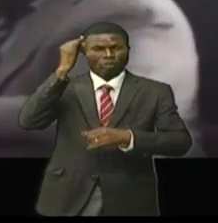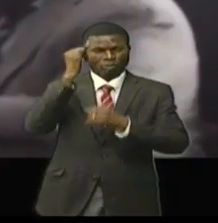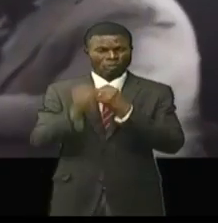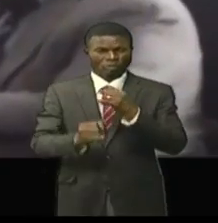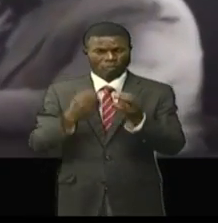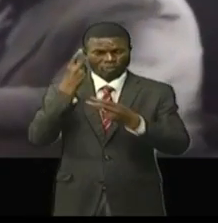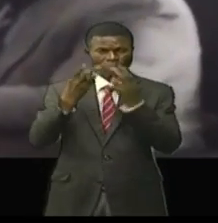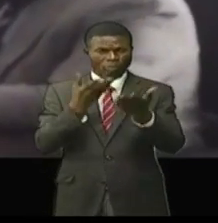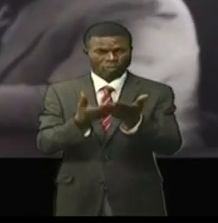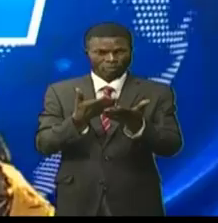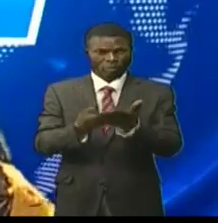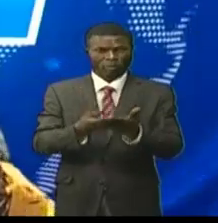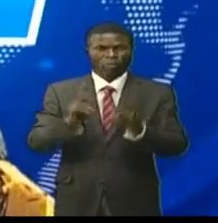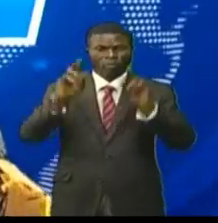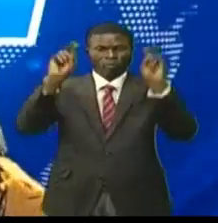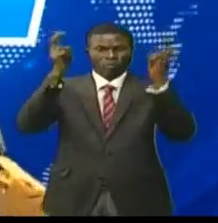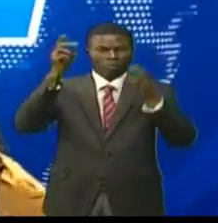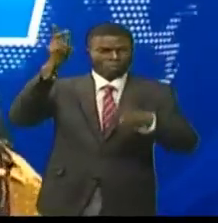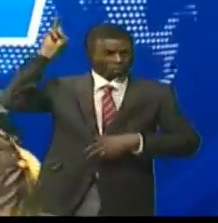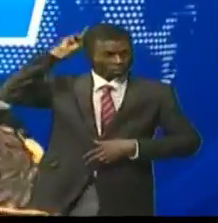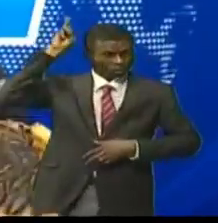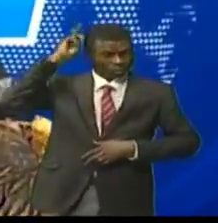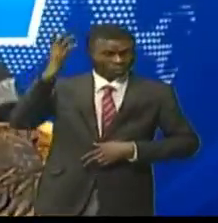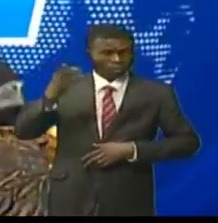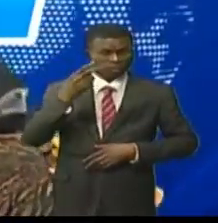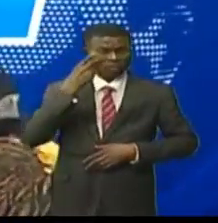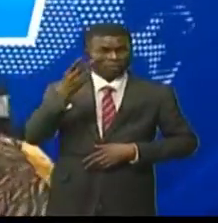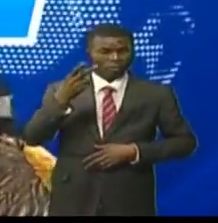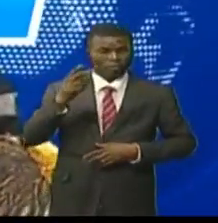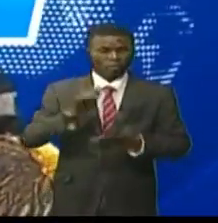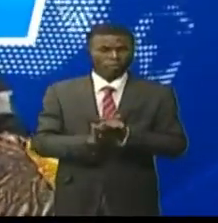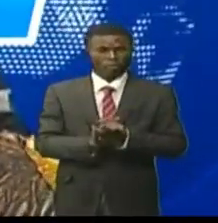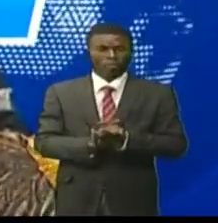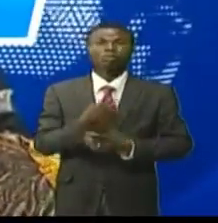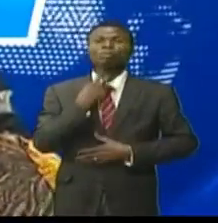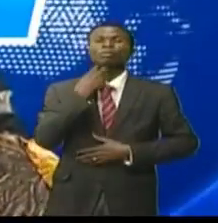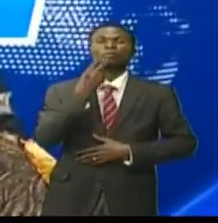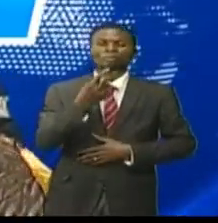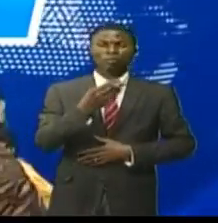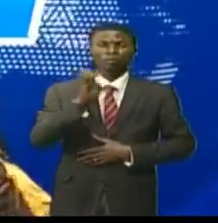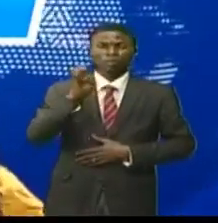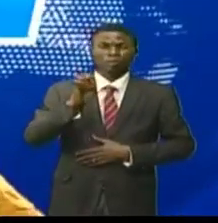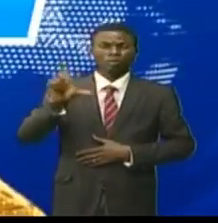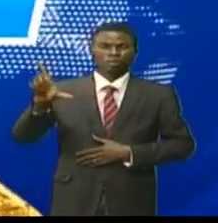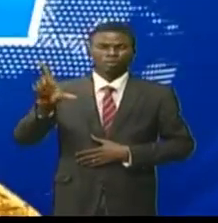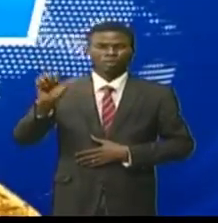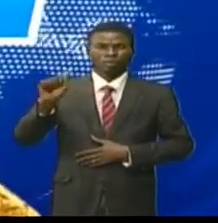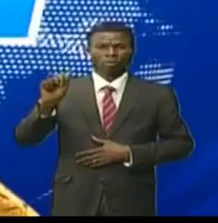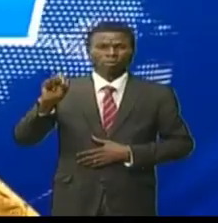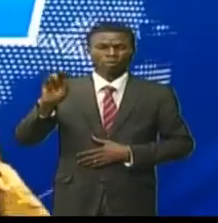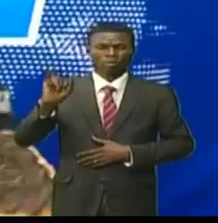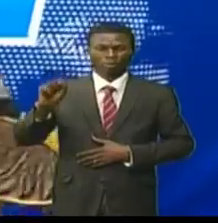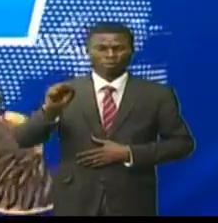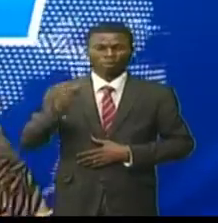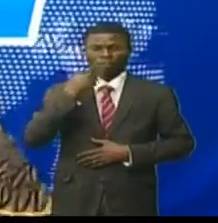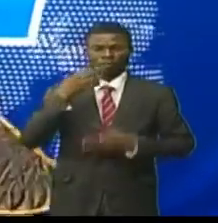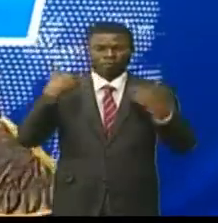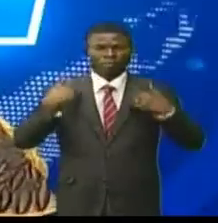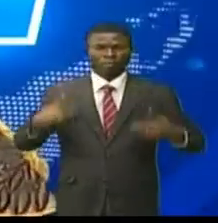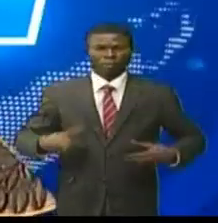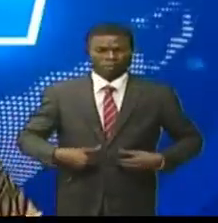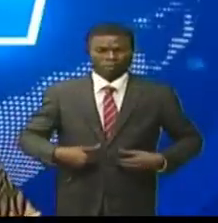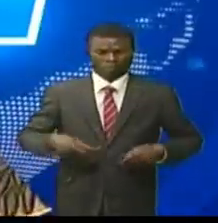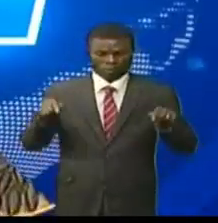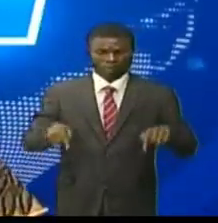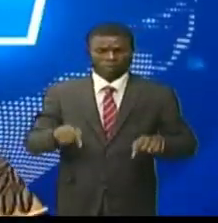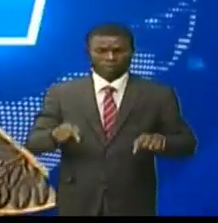sa mission à Kolwezi. Vous avez là reconnu le timbre vocal de Eliange Atassa. Parlons santé. À